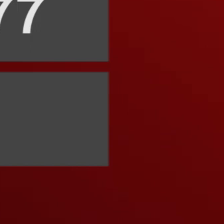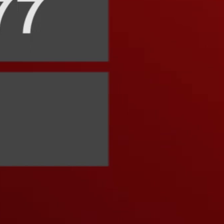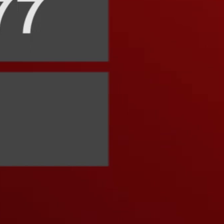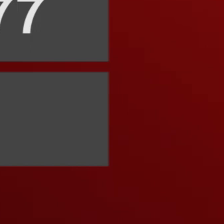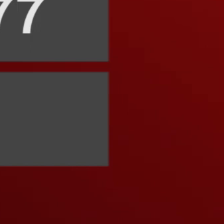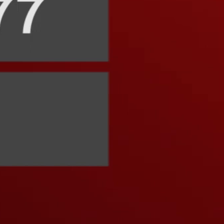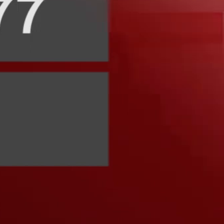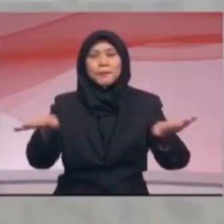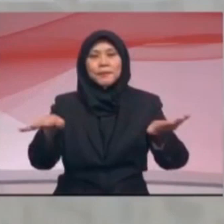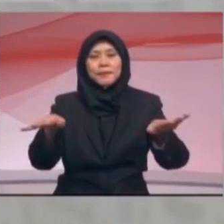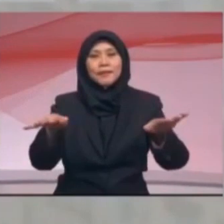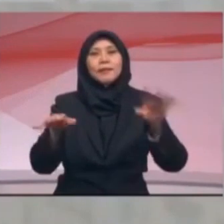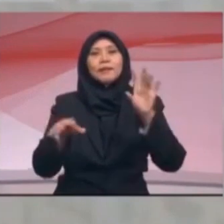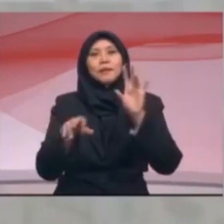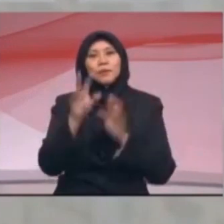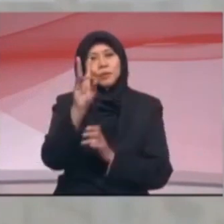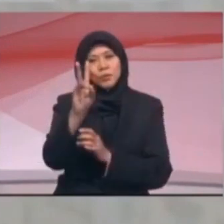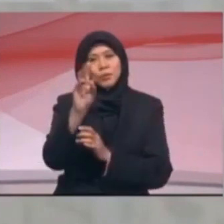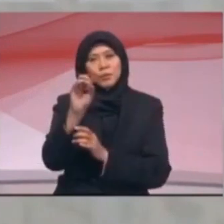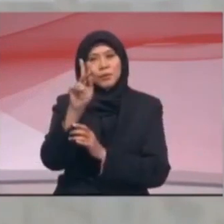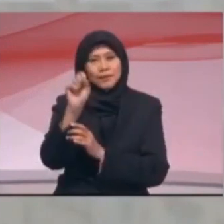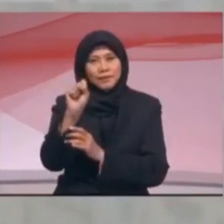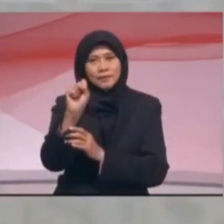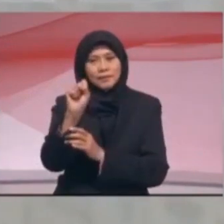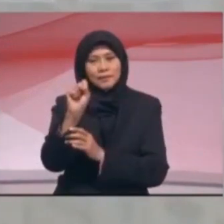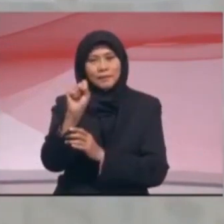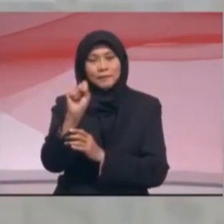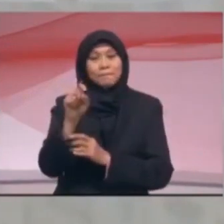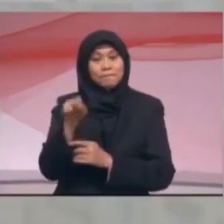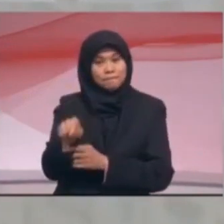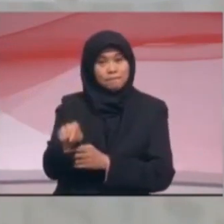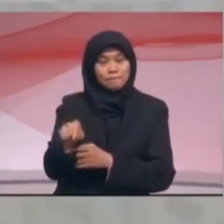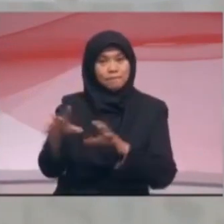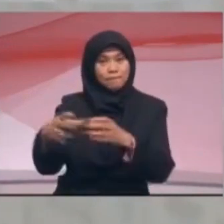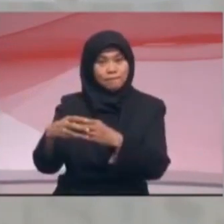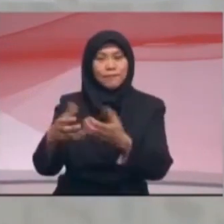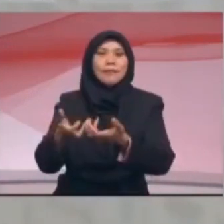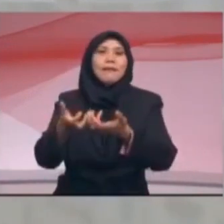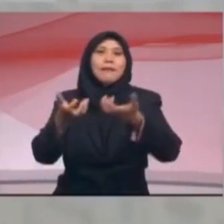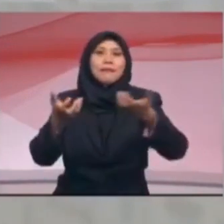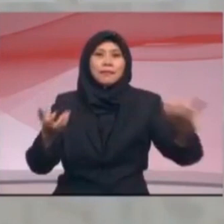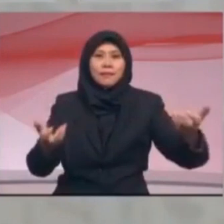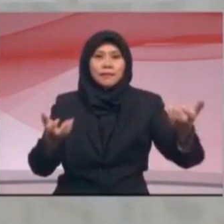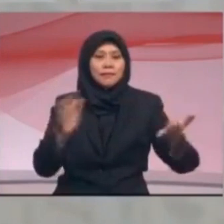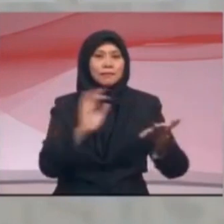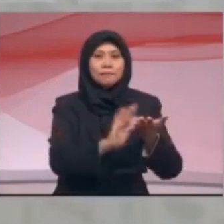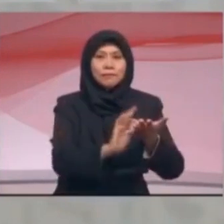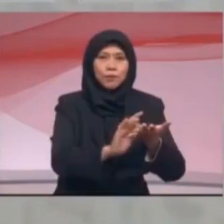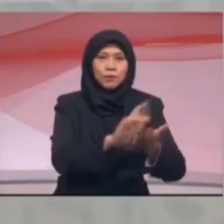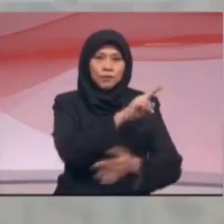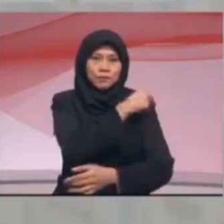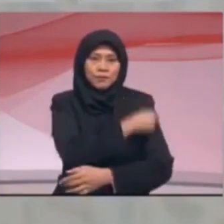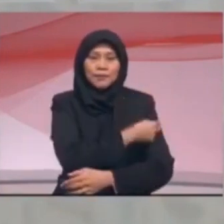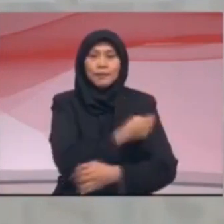kowe 19 adalah 70s mereka telah diasingkan dan diberi rawatan di Hospital